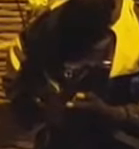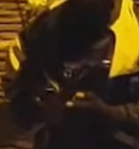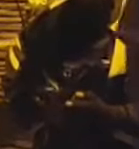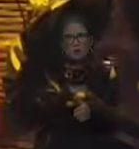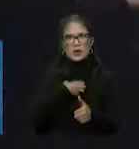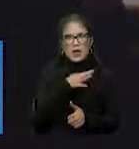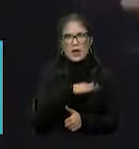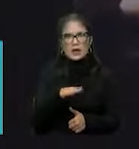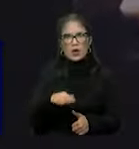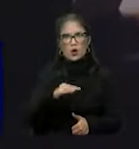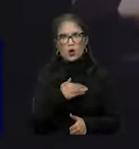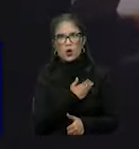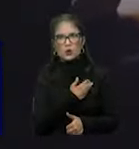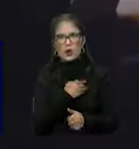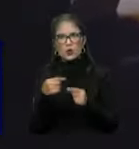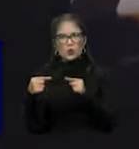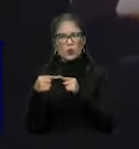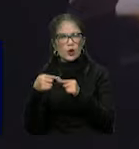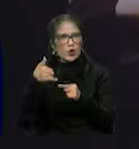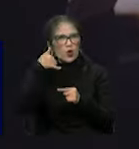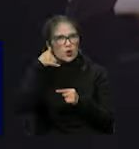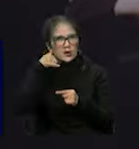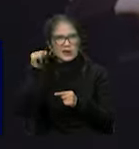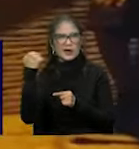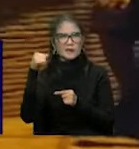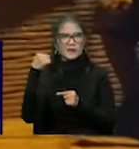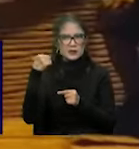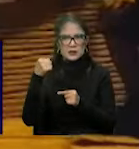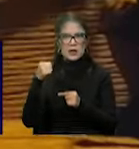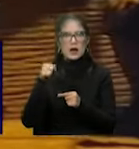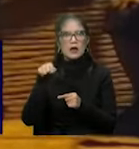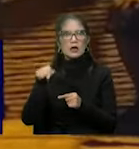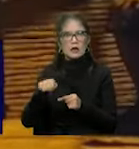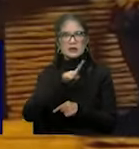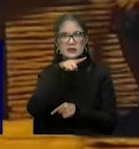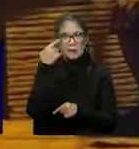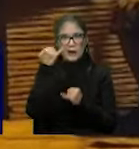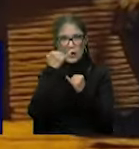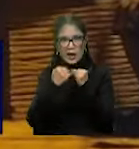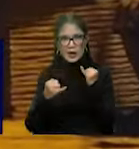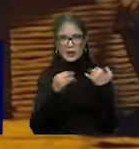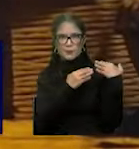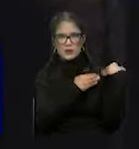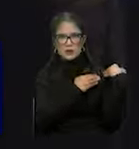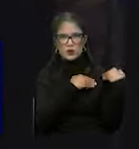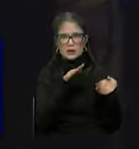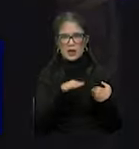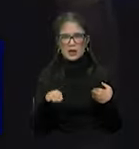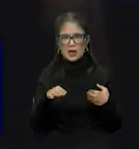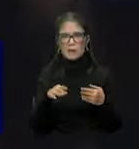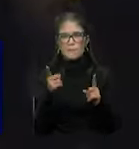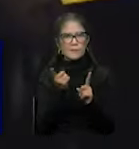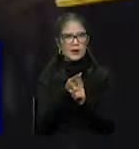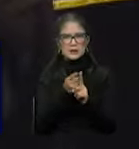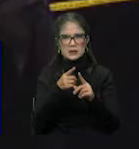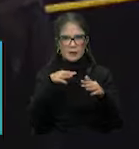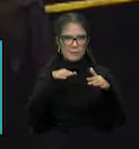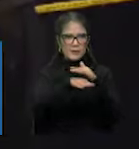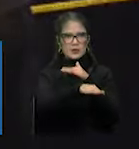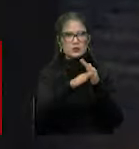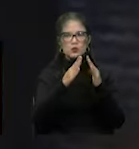yang tidak bisa menghubungi kedua orang tuanya. Hingga akhirnya bersama petugas, sang anak membuka paksa pintu rumah.